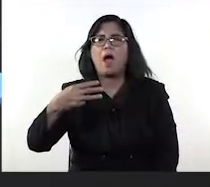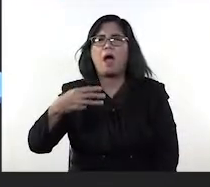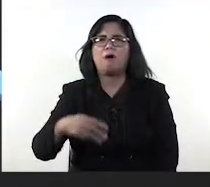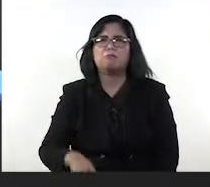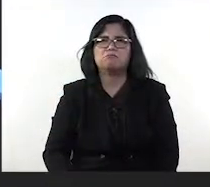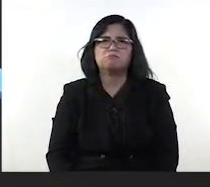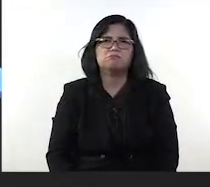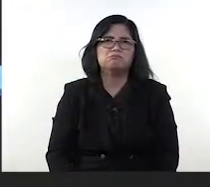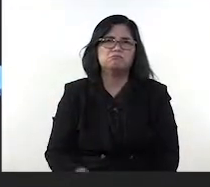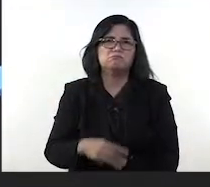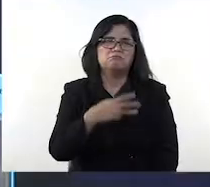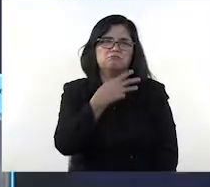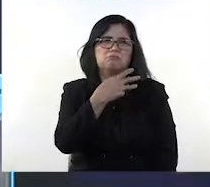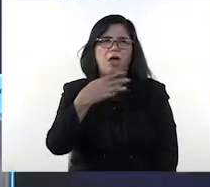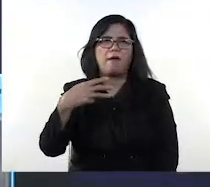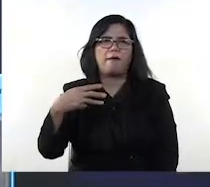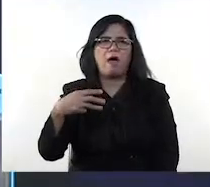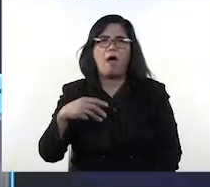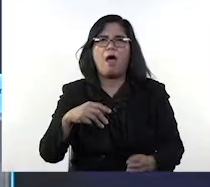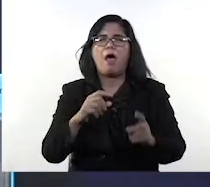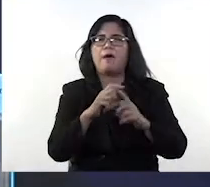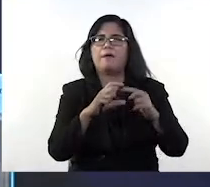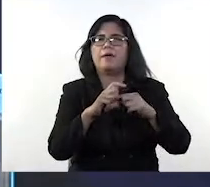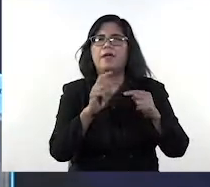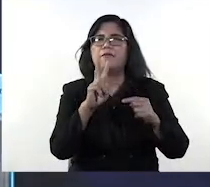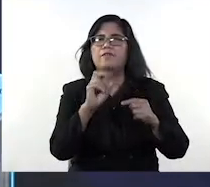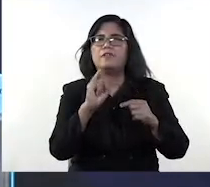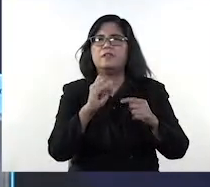pecahkan Indonesia dalam kebersamaan dan kebersatuan nya